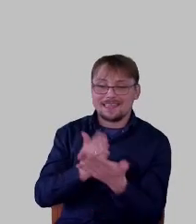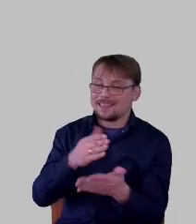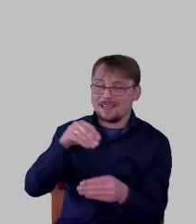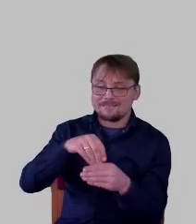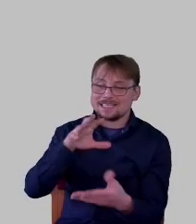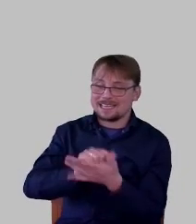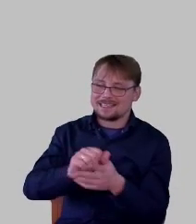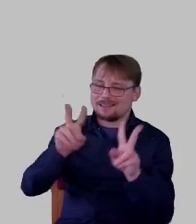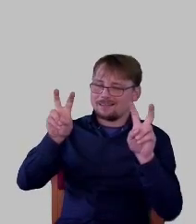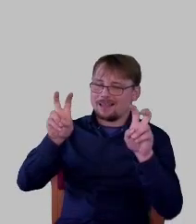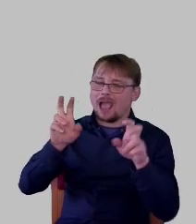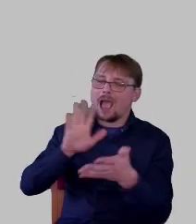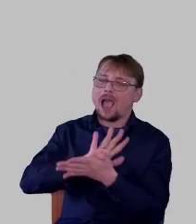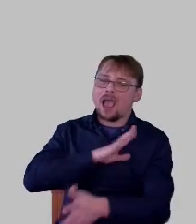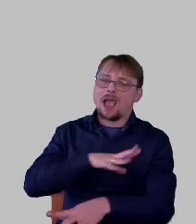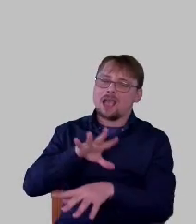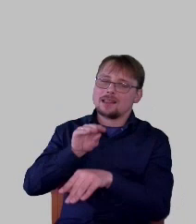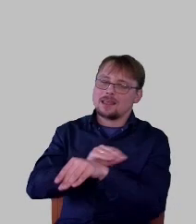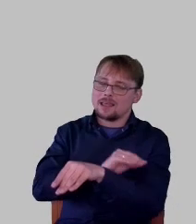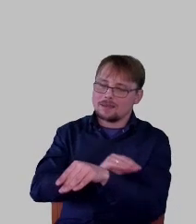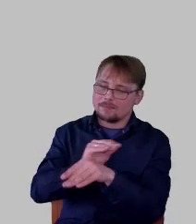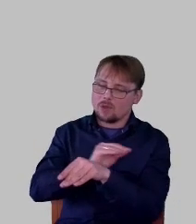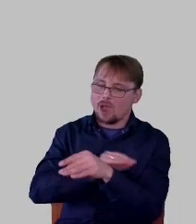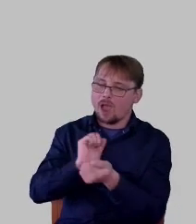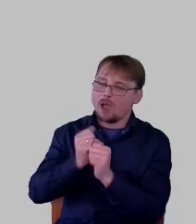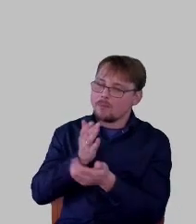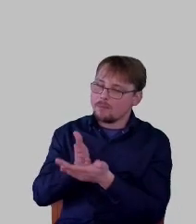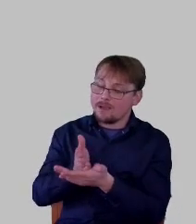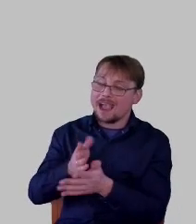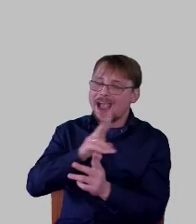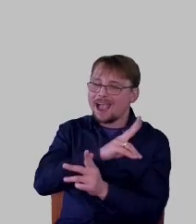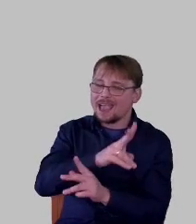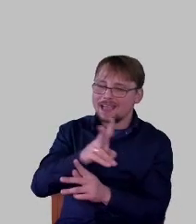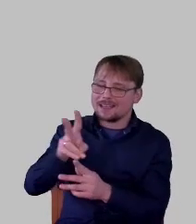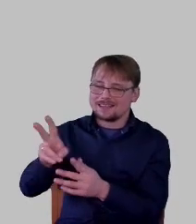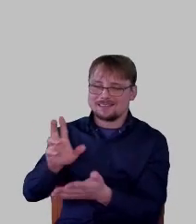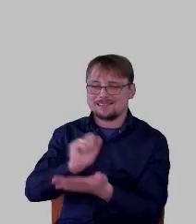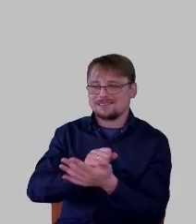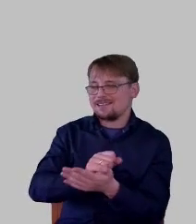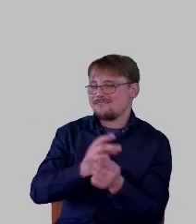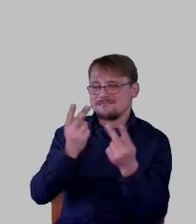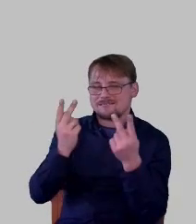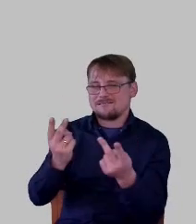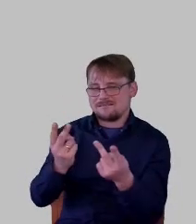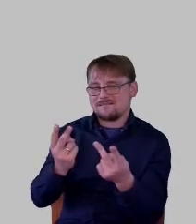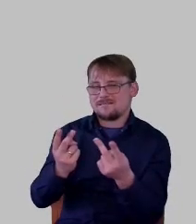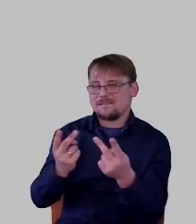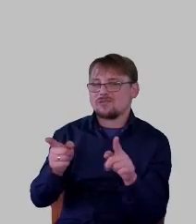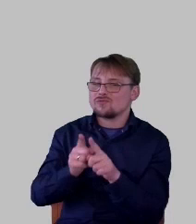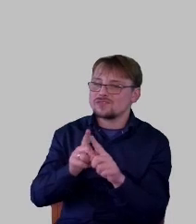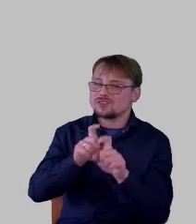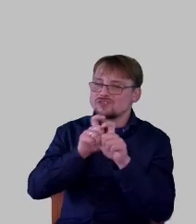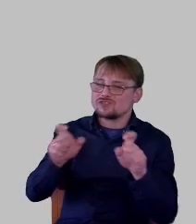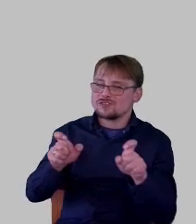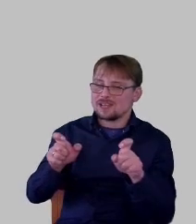charakterze terapeutycznym, zajęciach rywalizacyjnych czy zajęciach z pomocy, są ważne. To są także ten czas, który dziecko spędza z